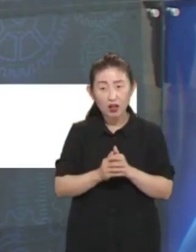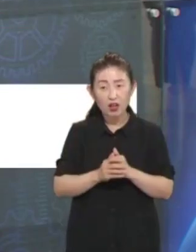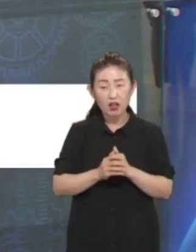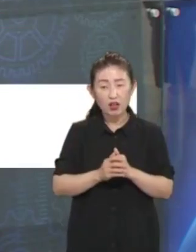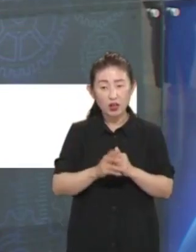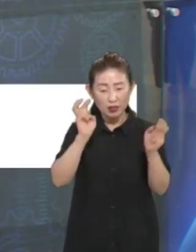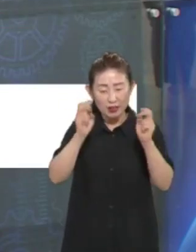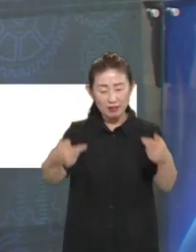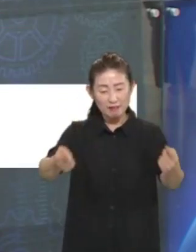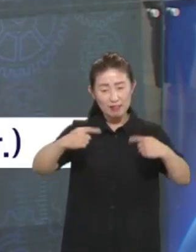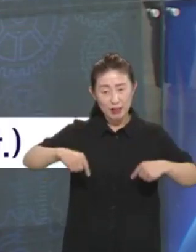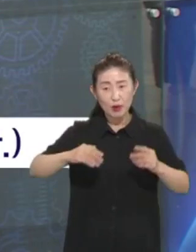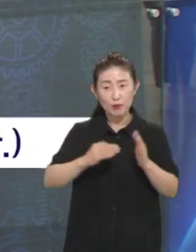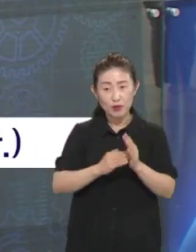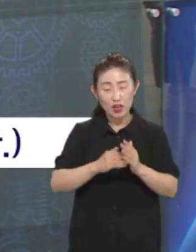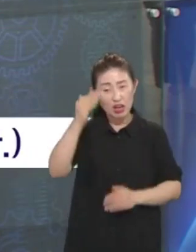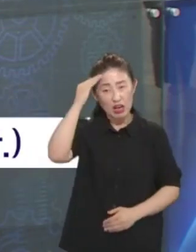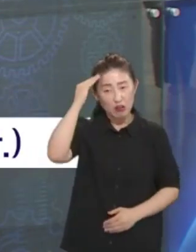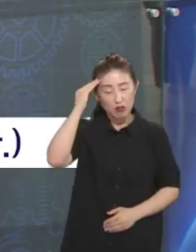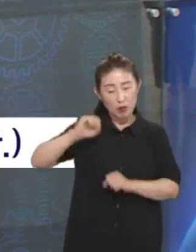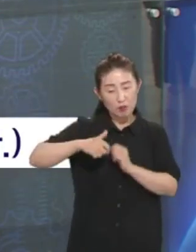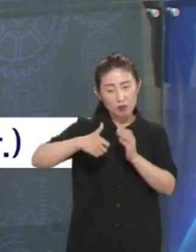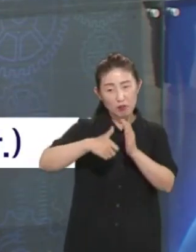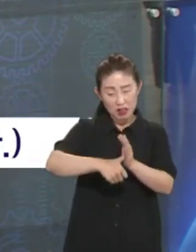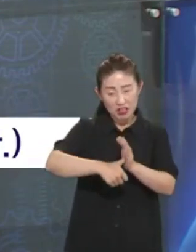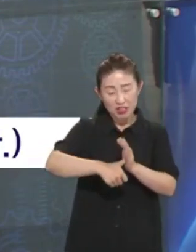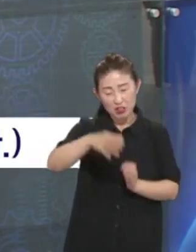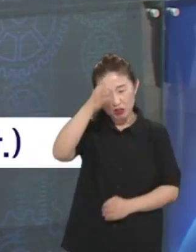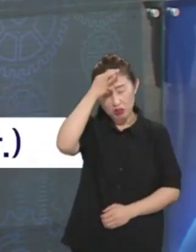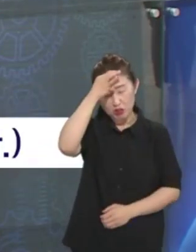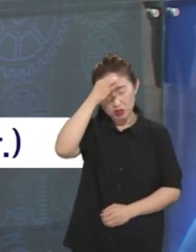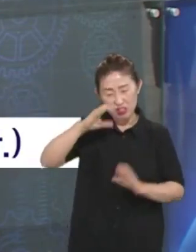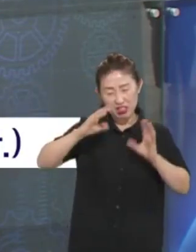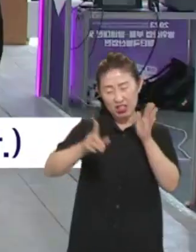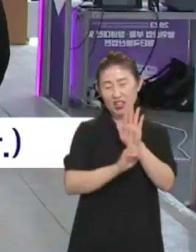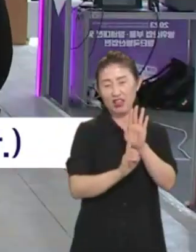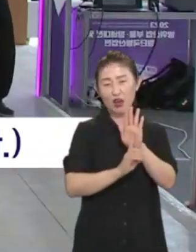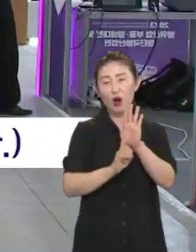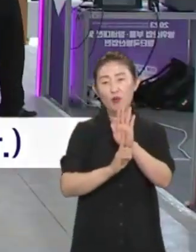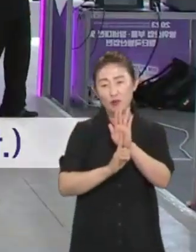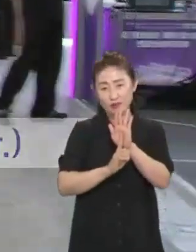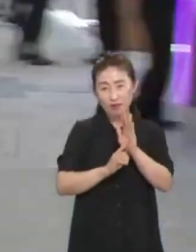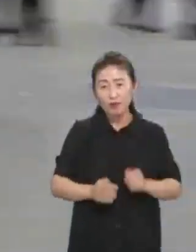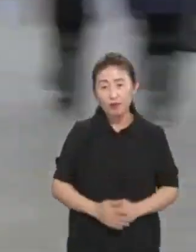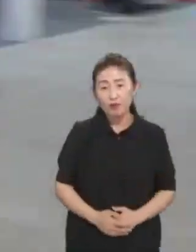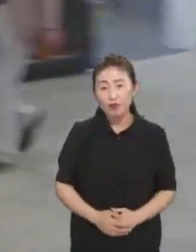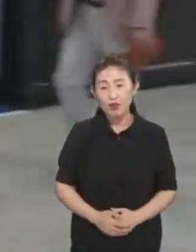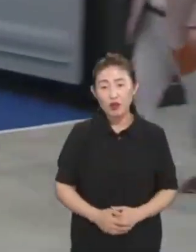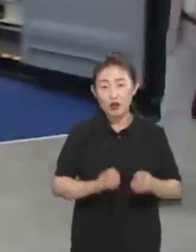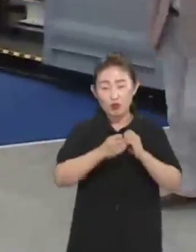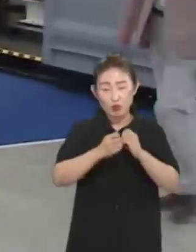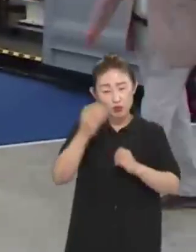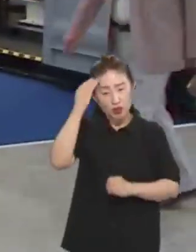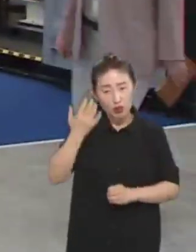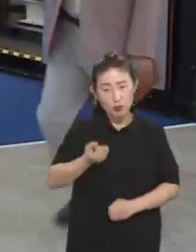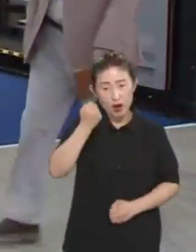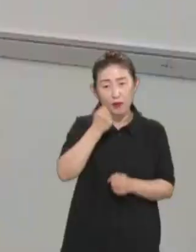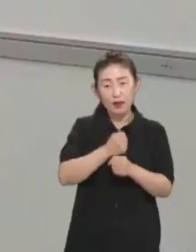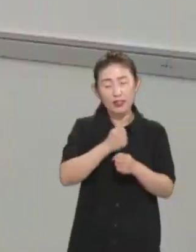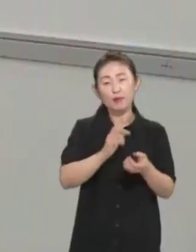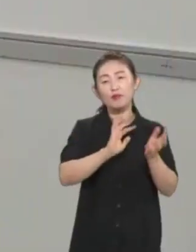기업들이 참여해서 대한민국 방산업의 우수성을 세계로 알리는. 이번 행사에는 부품 국산화를 위한